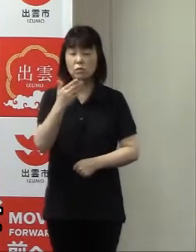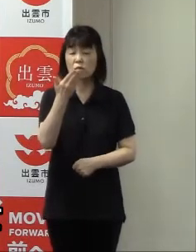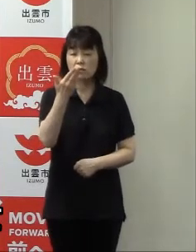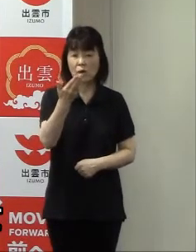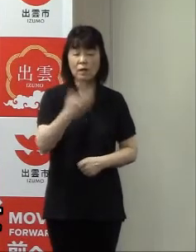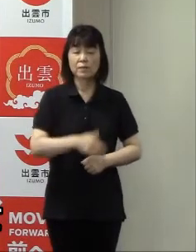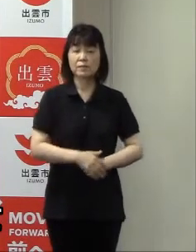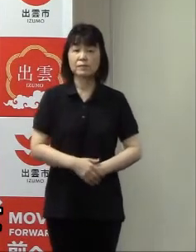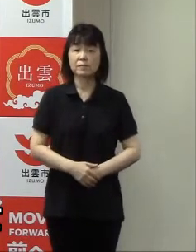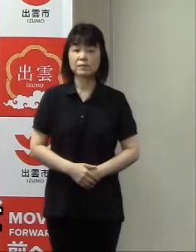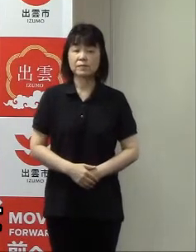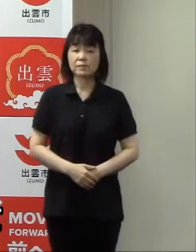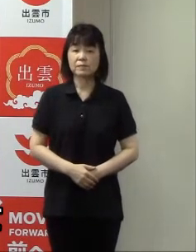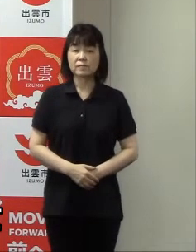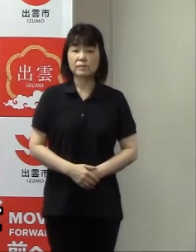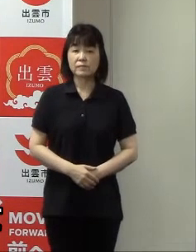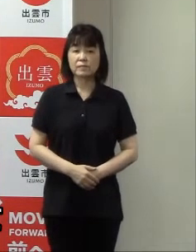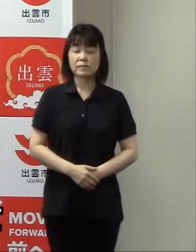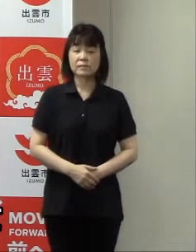ゃいますでしょうか。